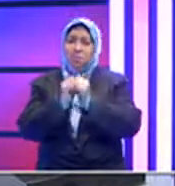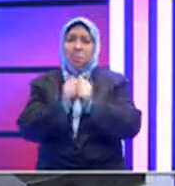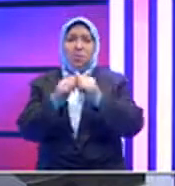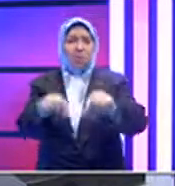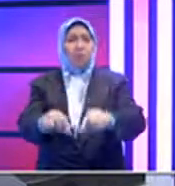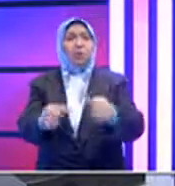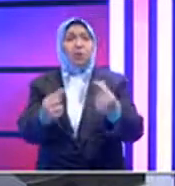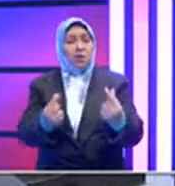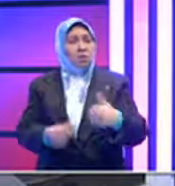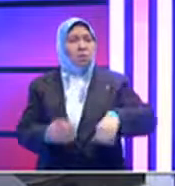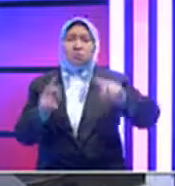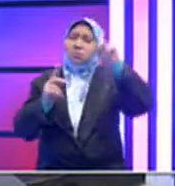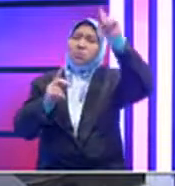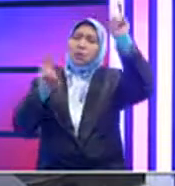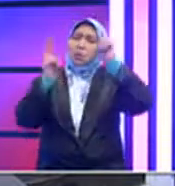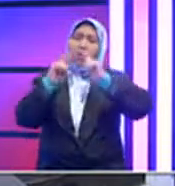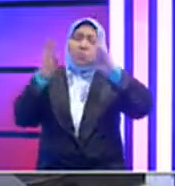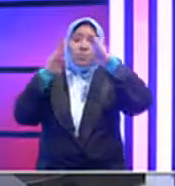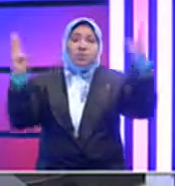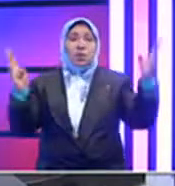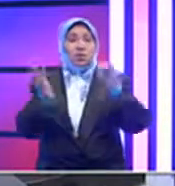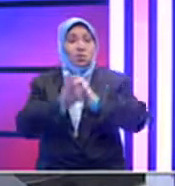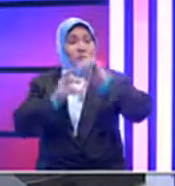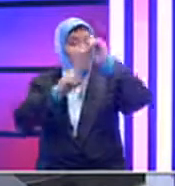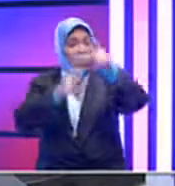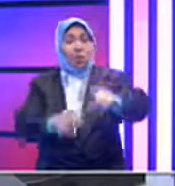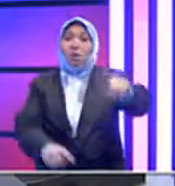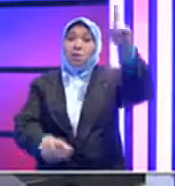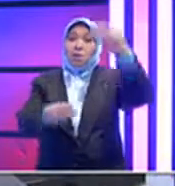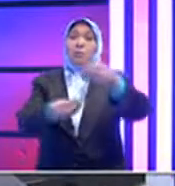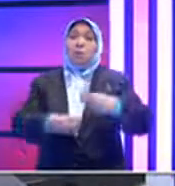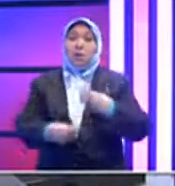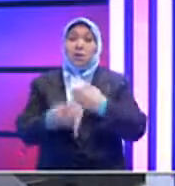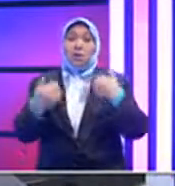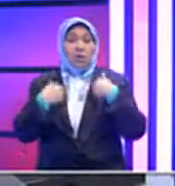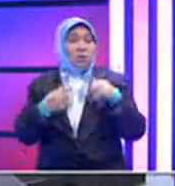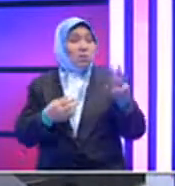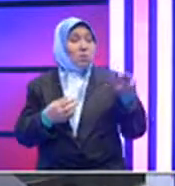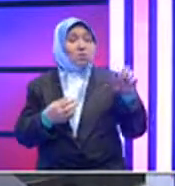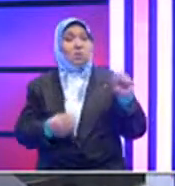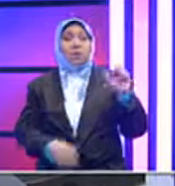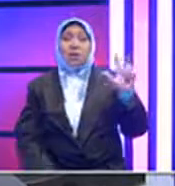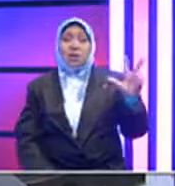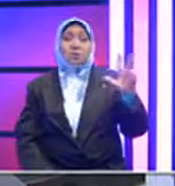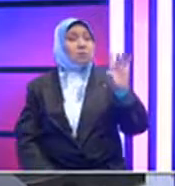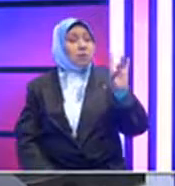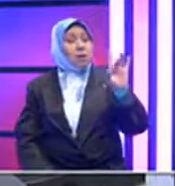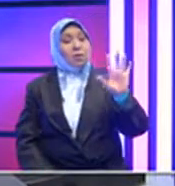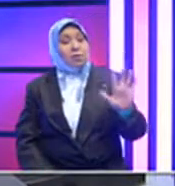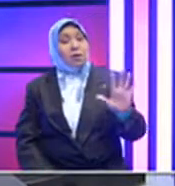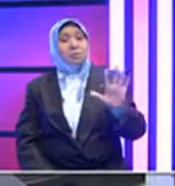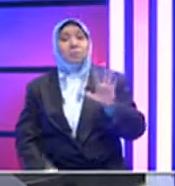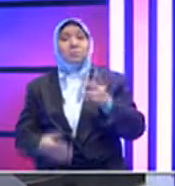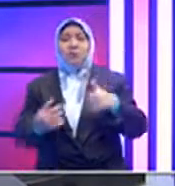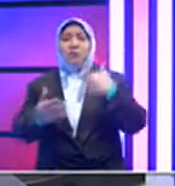al-qur'an atau Allohuakbar itu satunya hemat satu anugerah Allah tanda begini dan kita berada dihalaman 385 dah dah nak